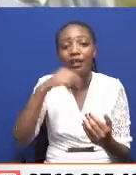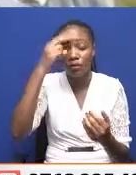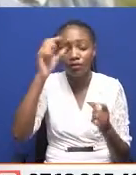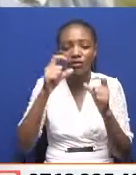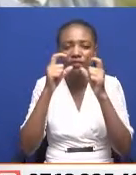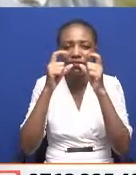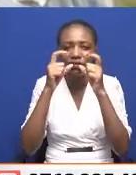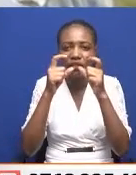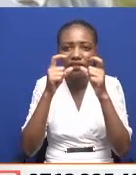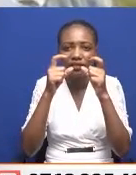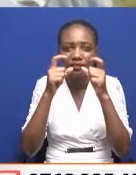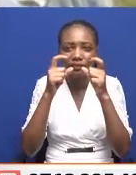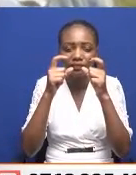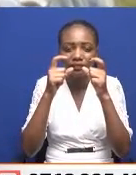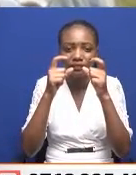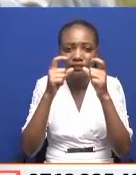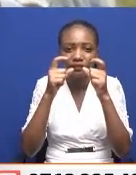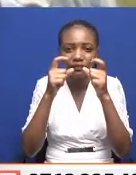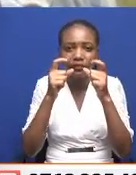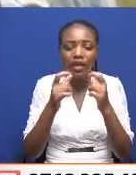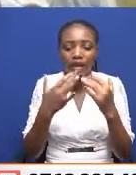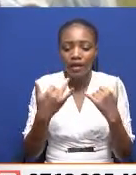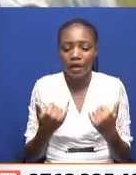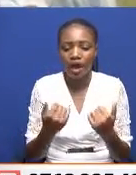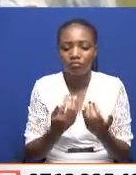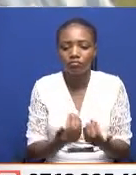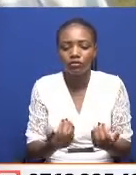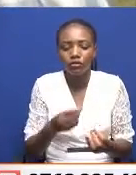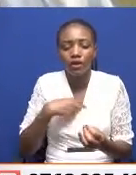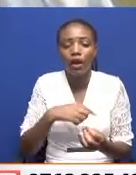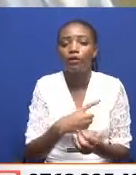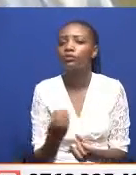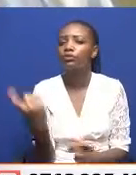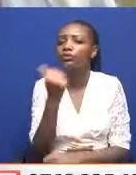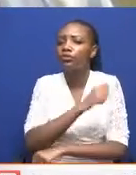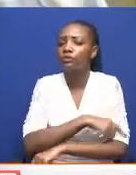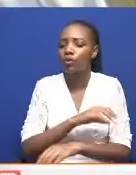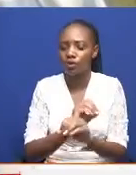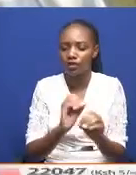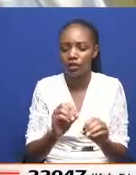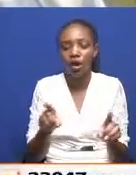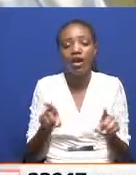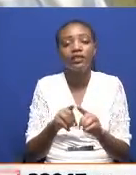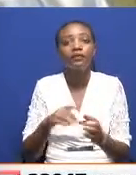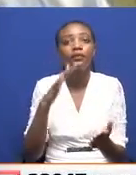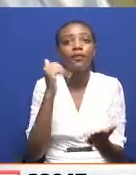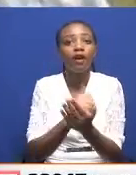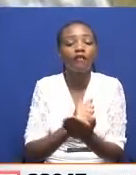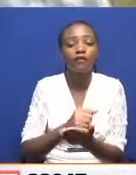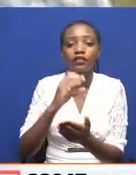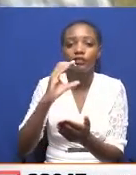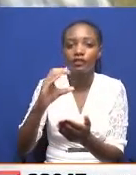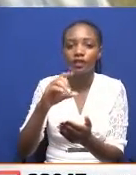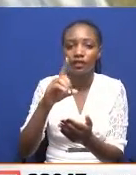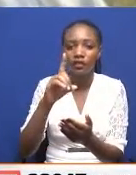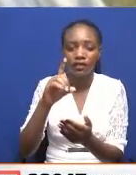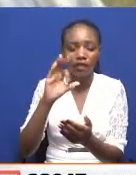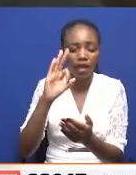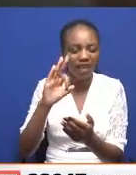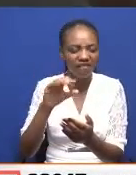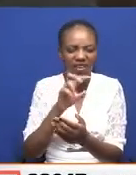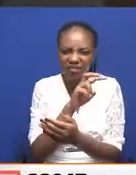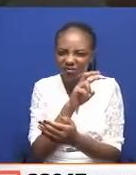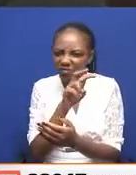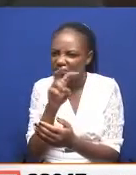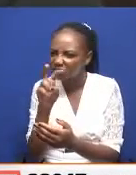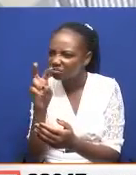wapate kujisaidia naye. Watoto wetu hawaendi shule. Ukiingia kwa ofisi ya CTF wanakuangalia tu, hauonekani kama ni